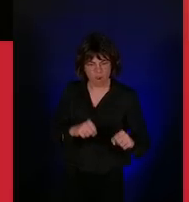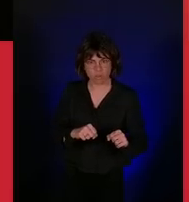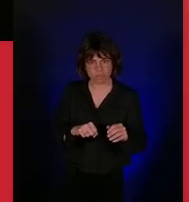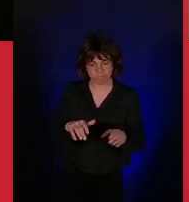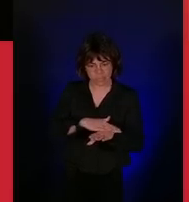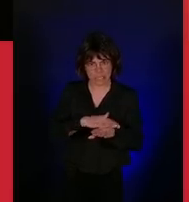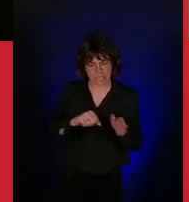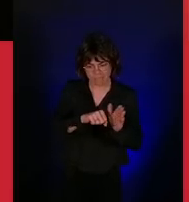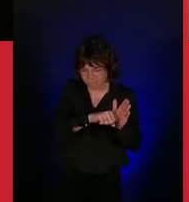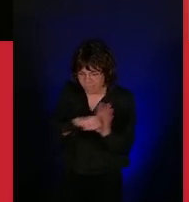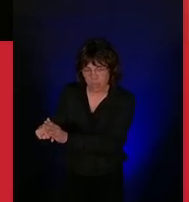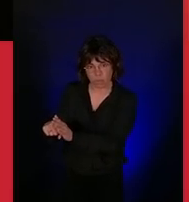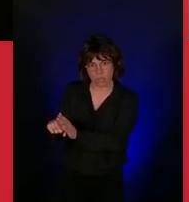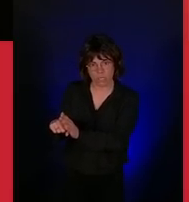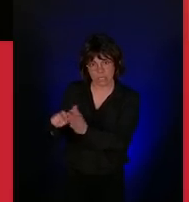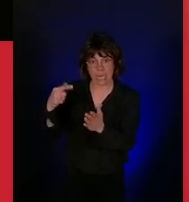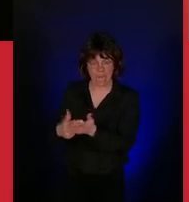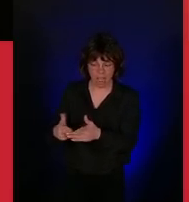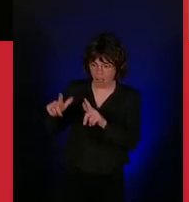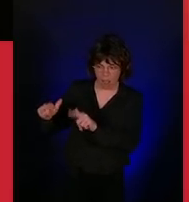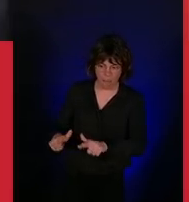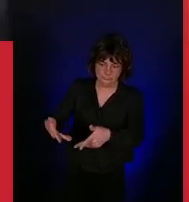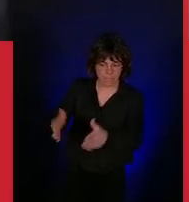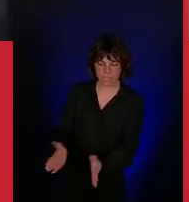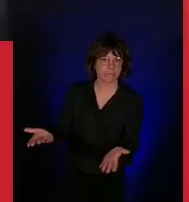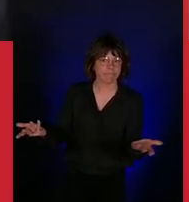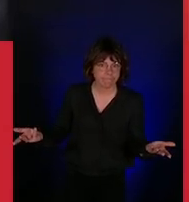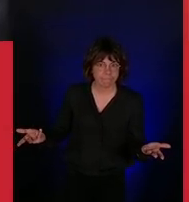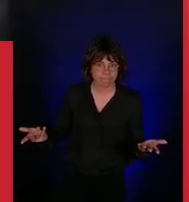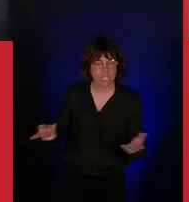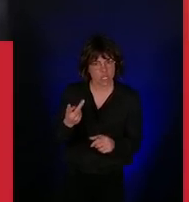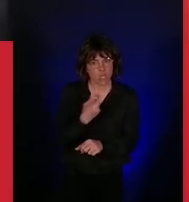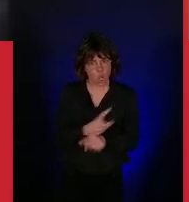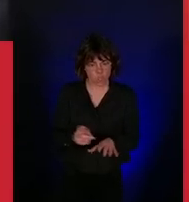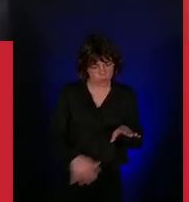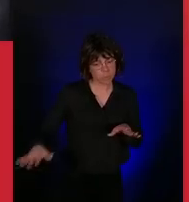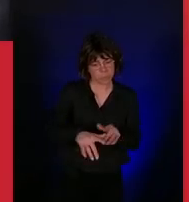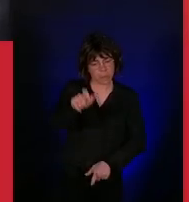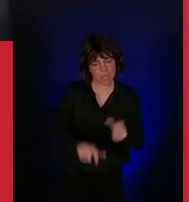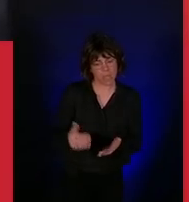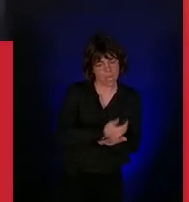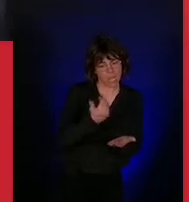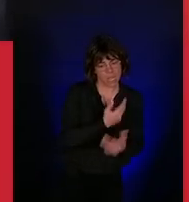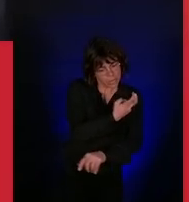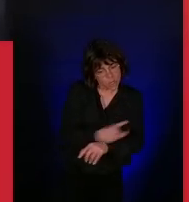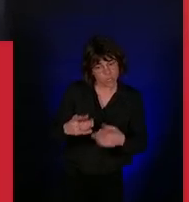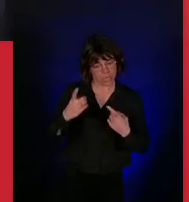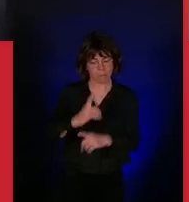droite, désormais en embuscade. Il y a danger pour les salariés, il y a danger pour la